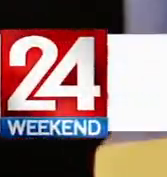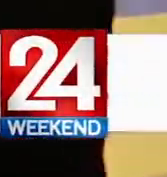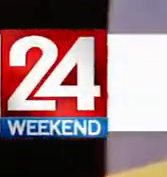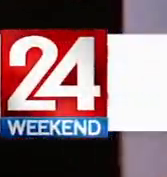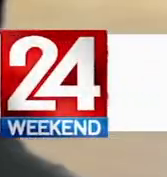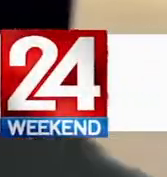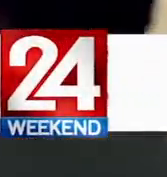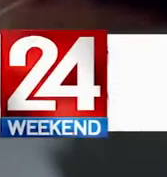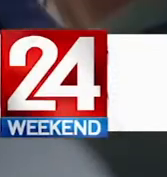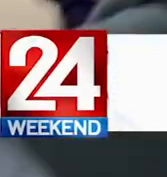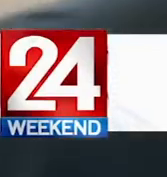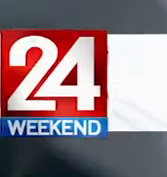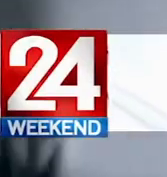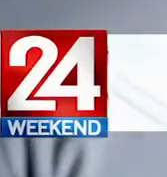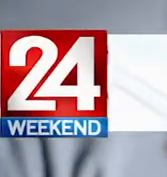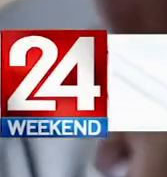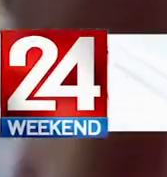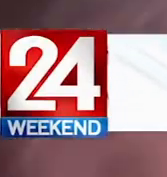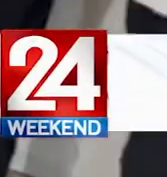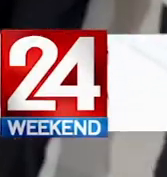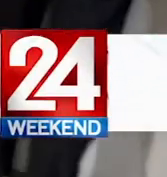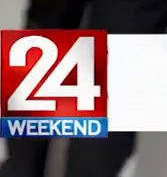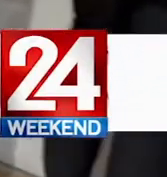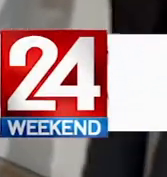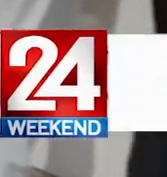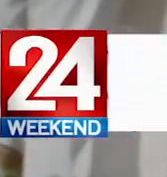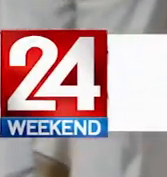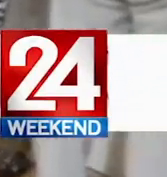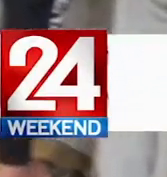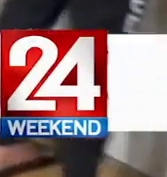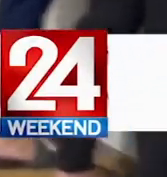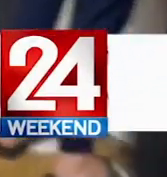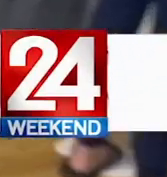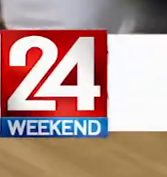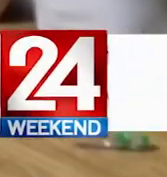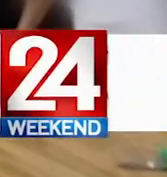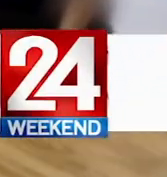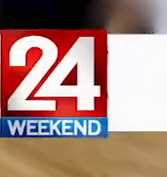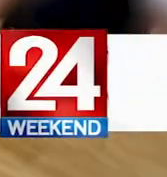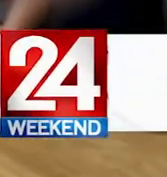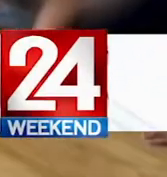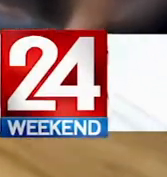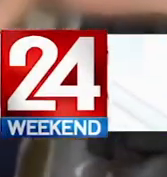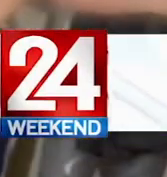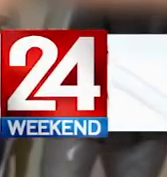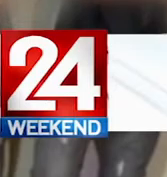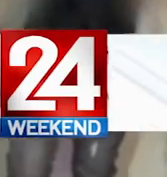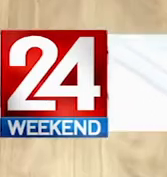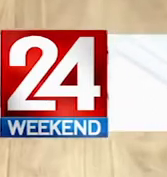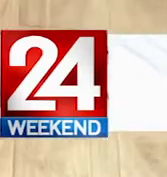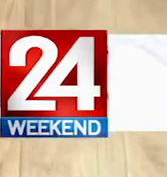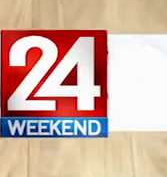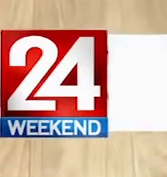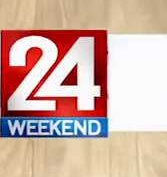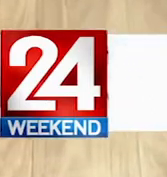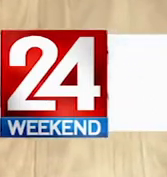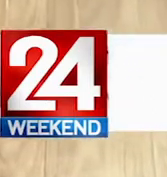Exclusive, mahigit 100 dayuhan at Pinoy na sagip sa isang pogo company na inireklamo umano ng pananakit sa mga